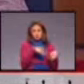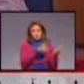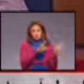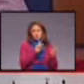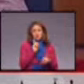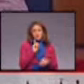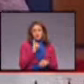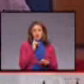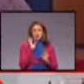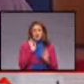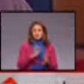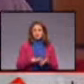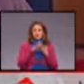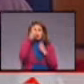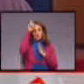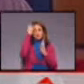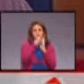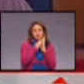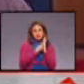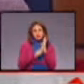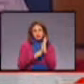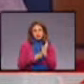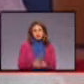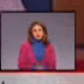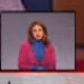تنزل حسبي الله ونعم